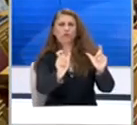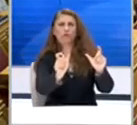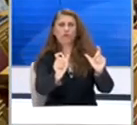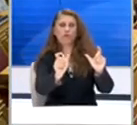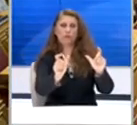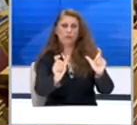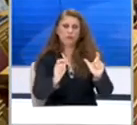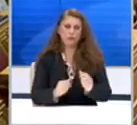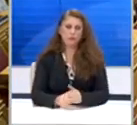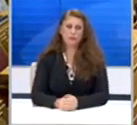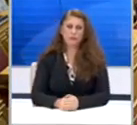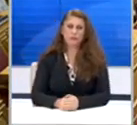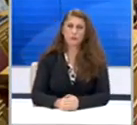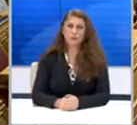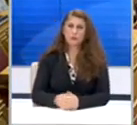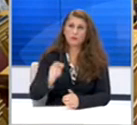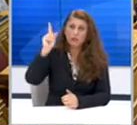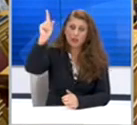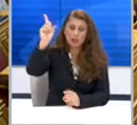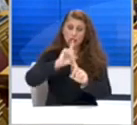δωρουμένος και τόσων